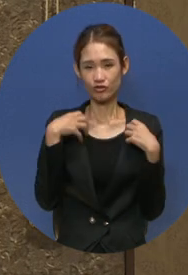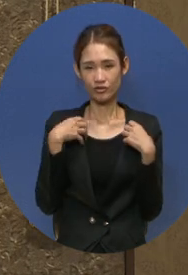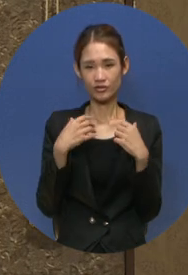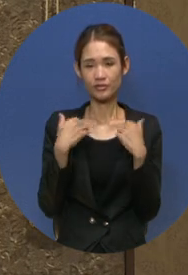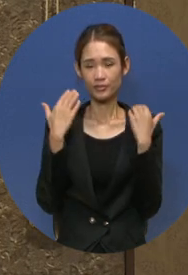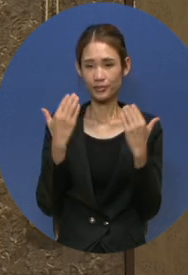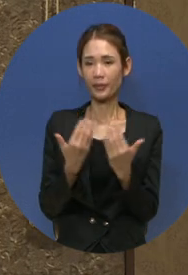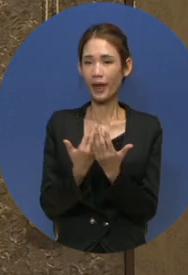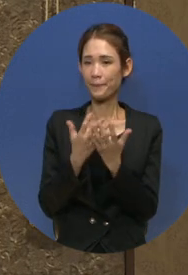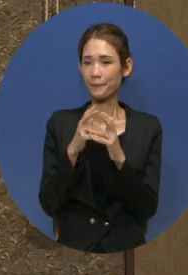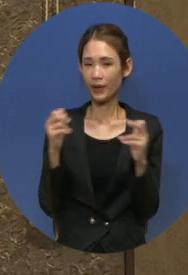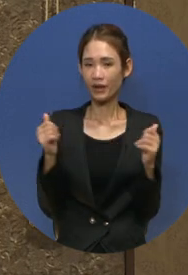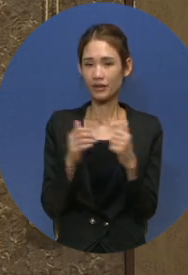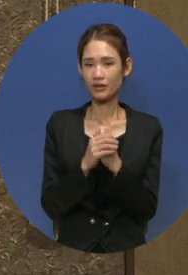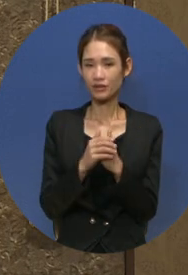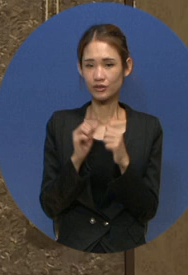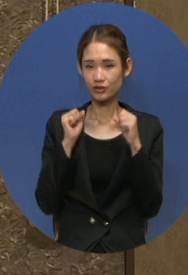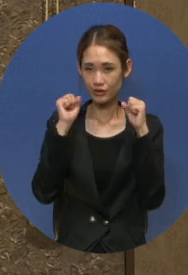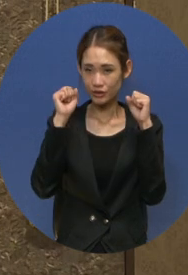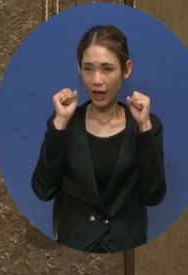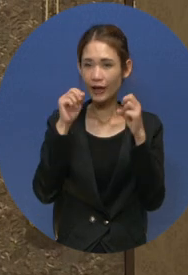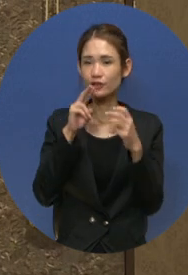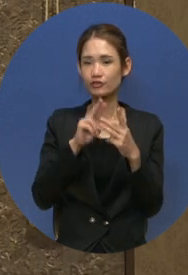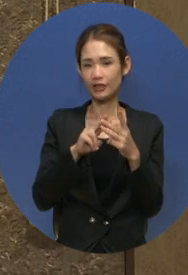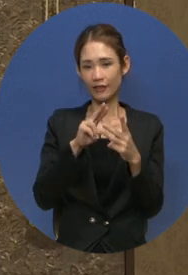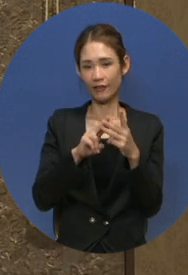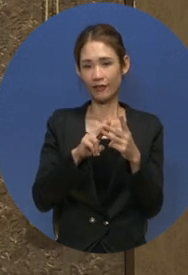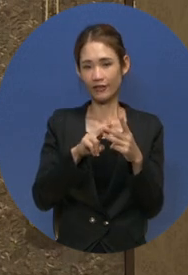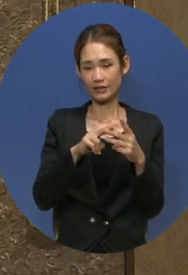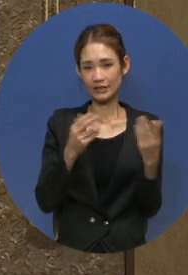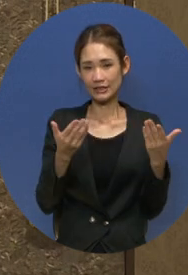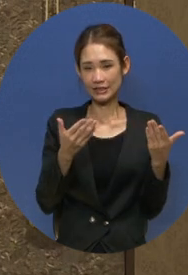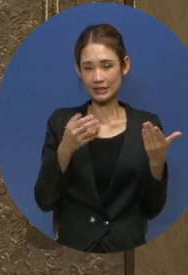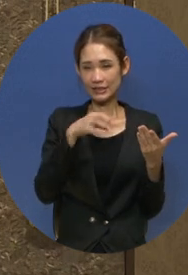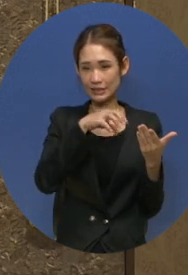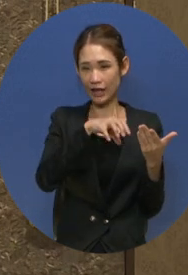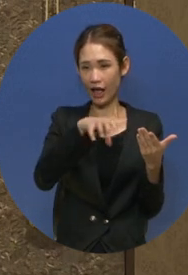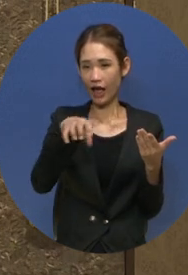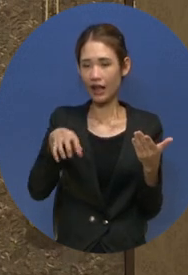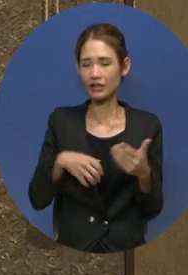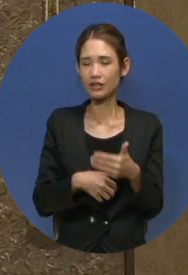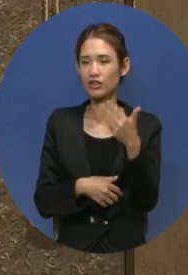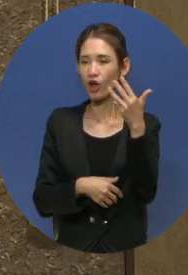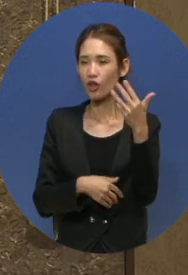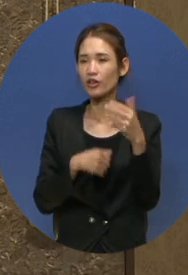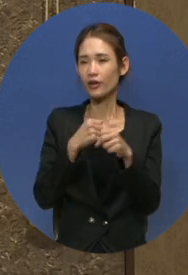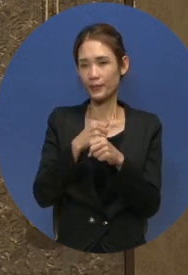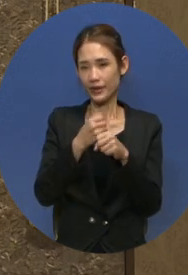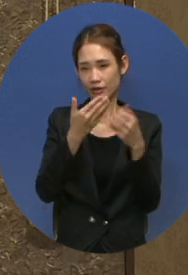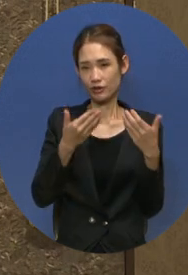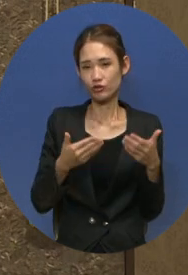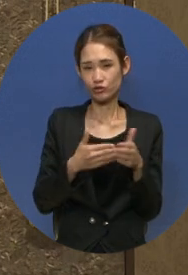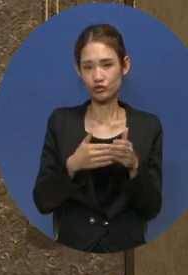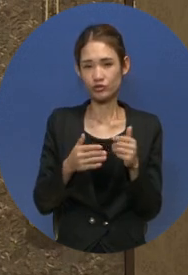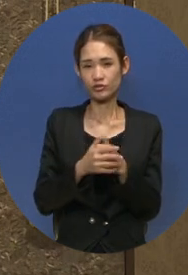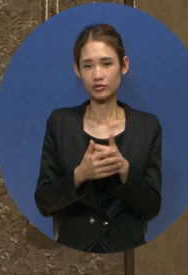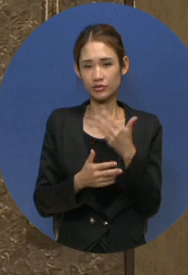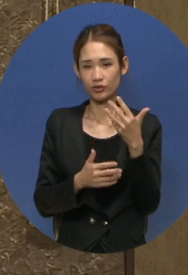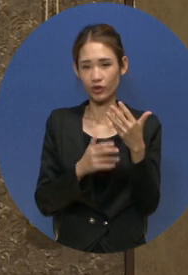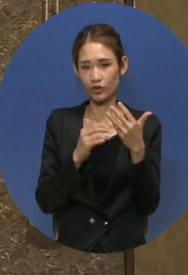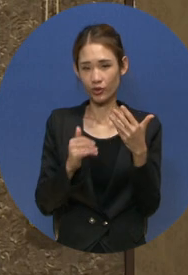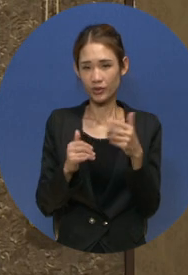이런 저희 발달장애인들을 위해서 그 체육센터에 일자리를 8개를 만들어 주셔서 예,